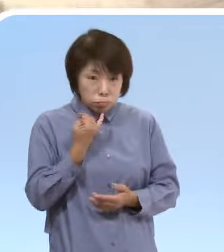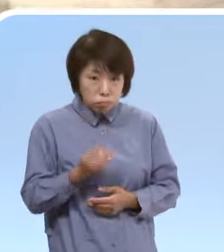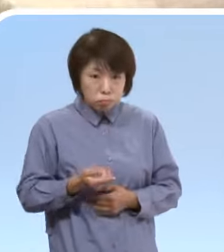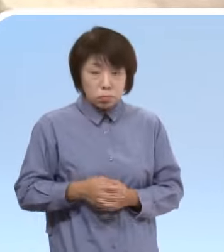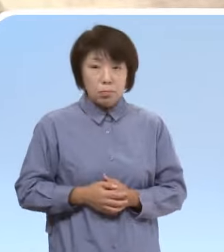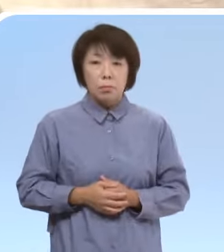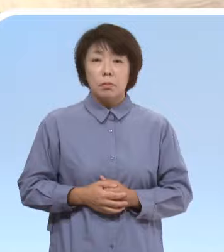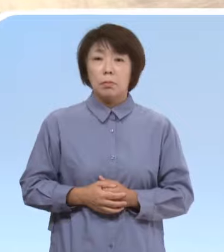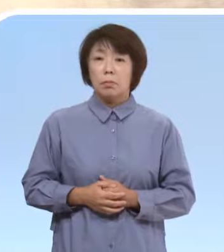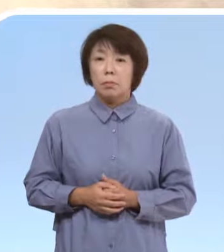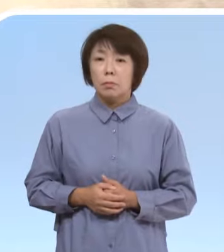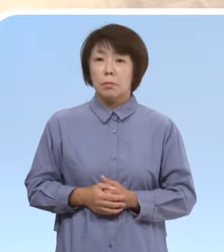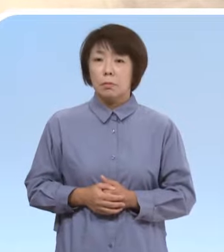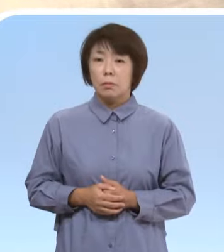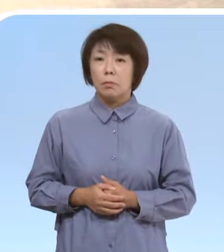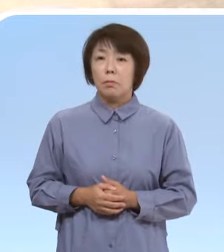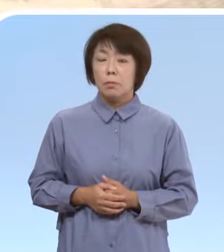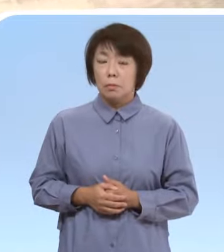はい、